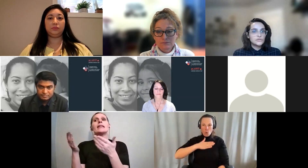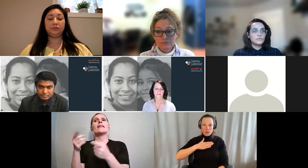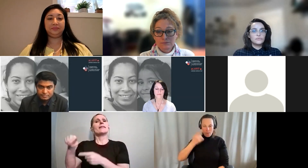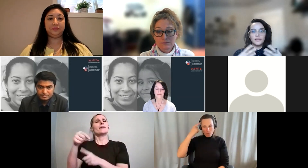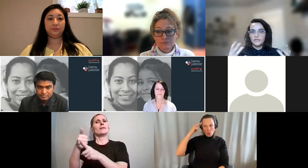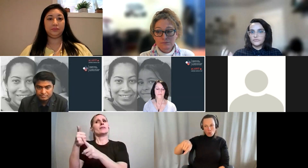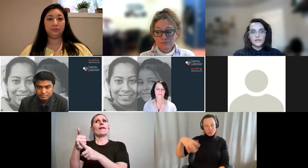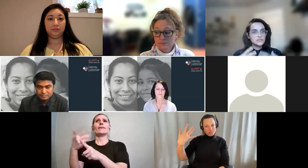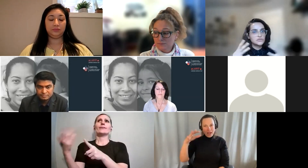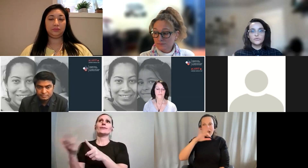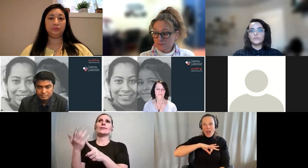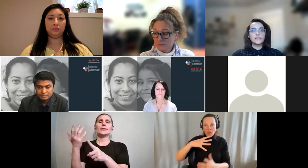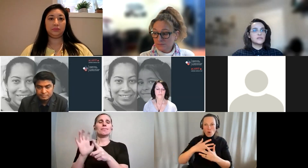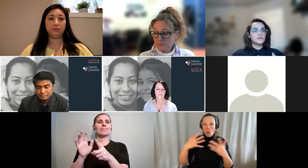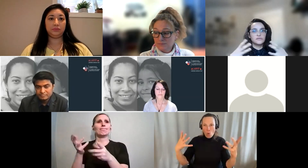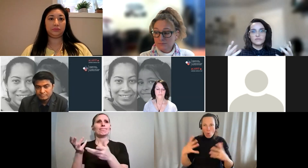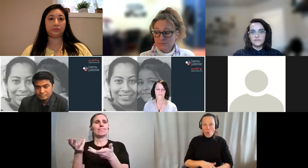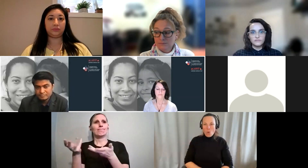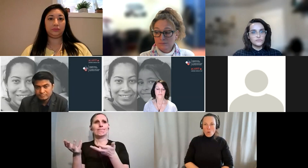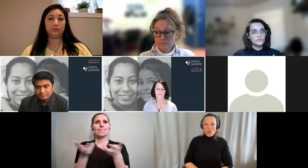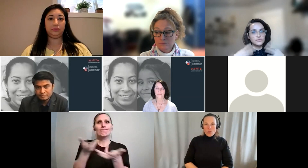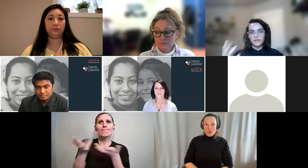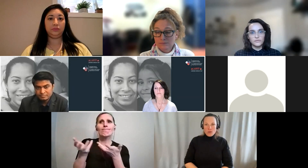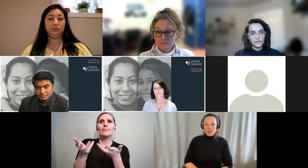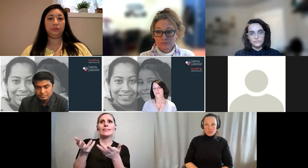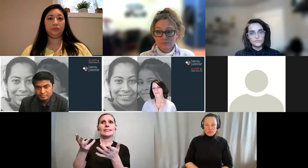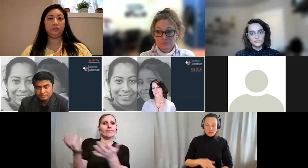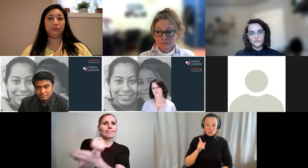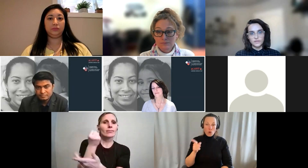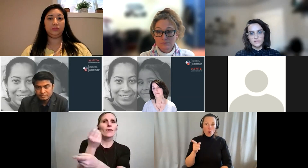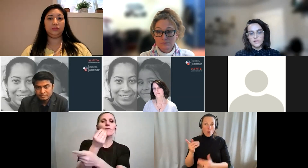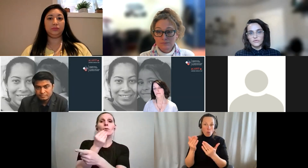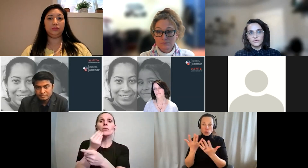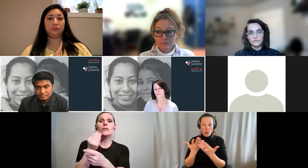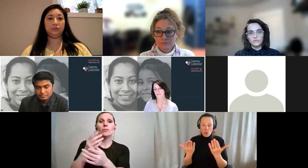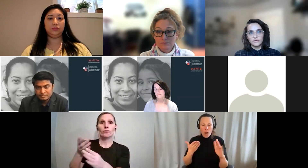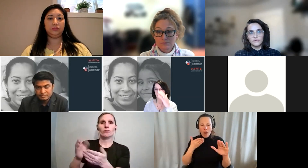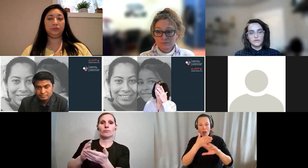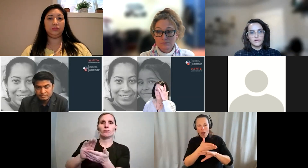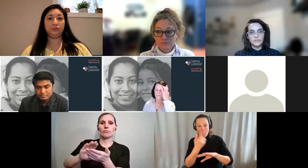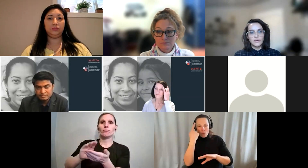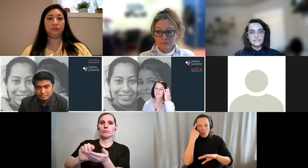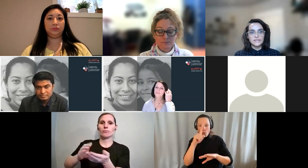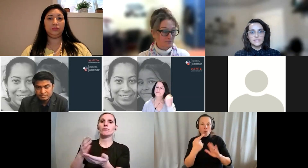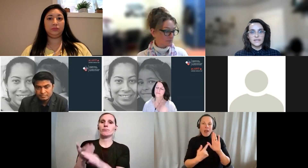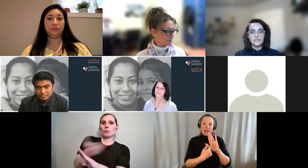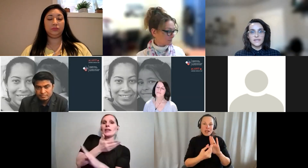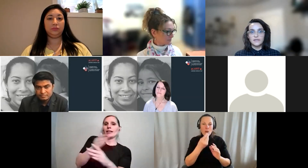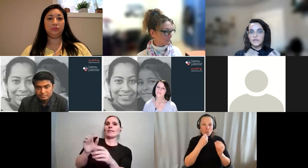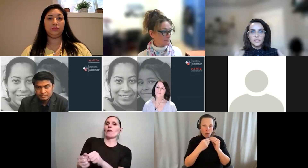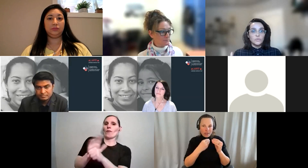qui rentraient pour interagir dans des espaces sociaux et recevoir de la nourriture et aussi d'autres choses sur une